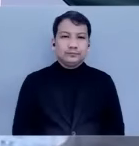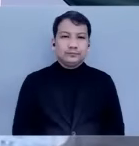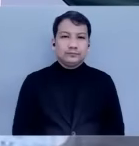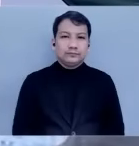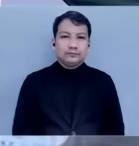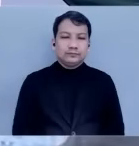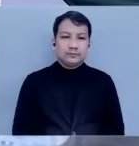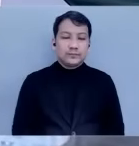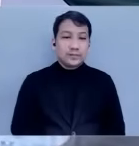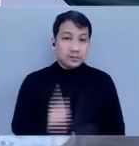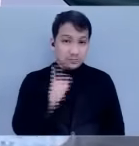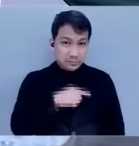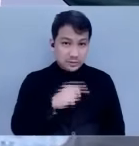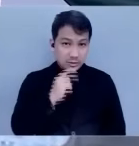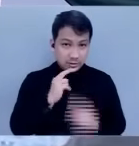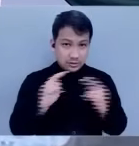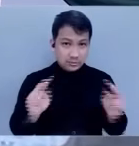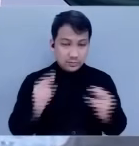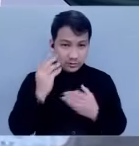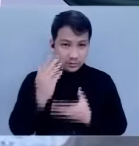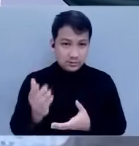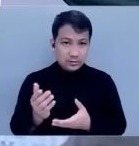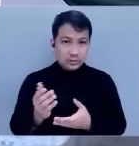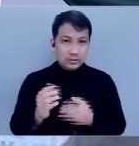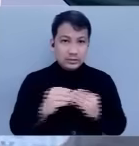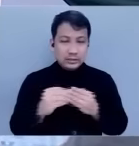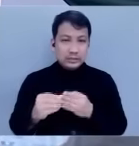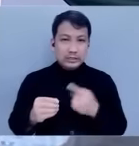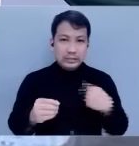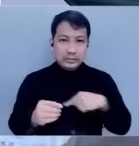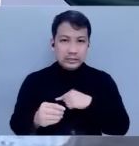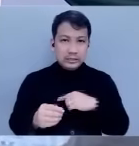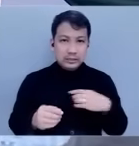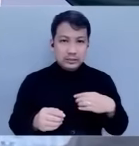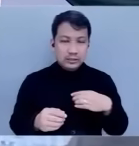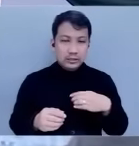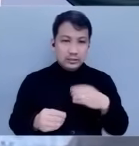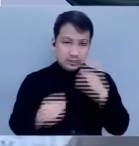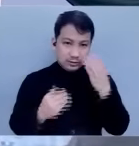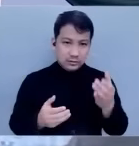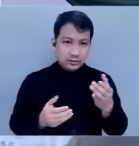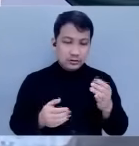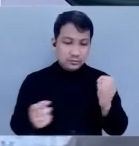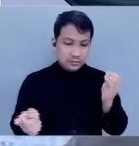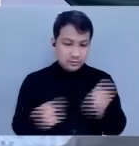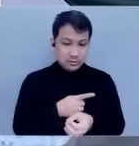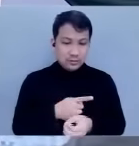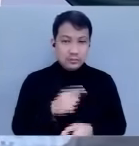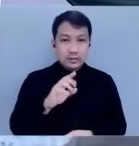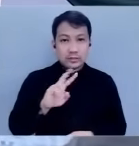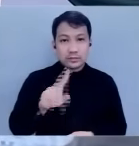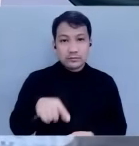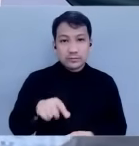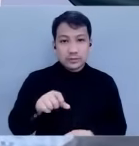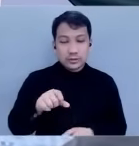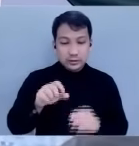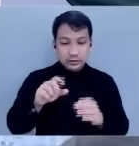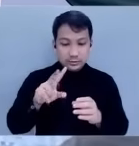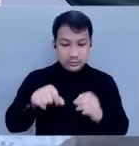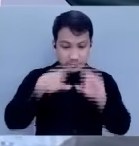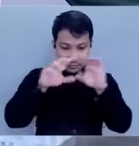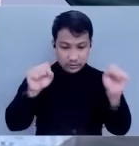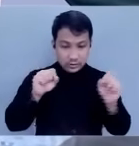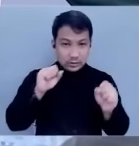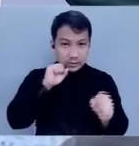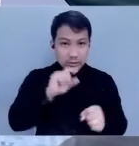fake news. Yan ang iginiit ng liderato ng Kamara sa plano raw na i-impeach si Vice President Sara Duterte. Samantala, sa